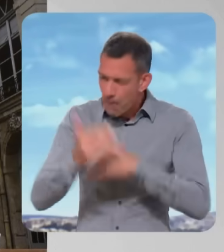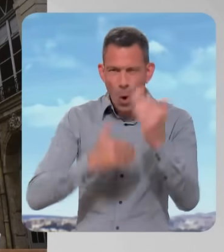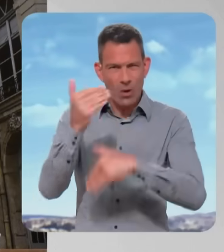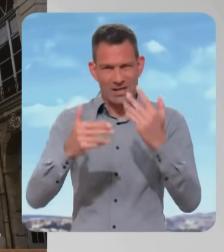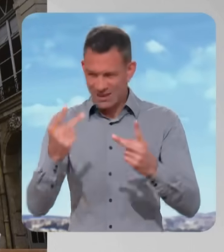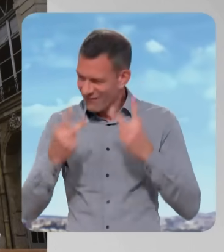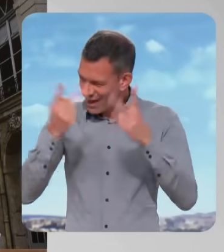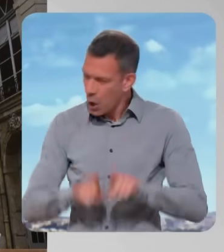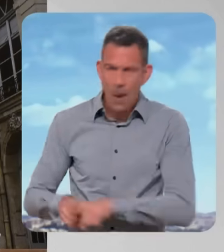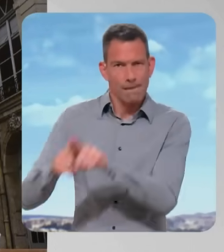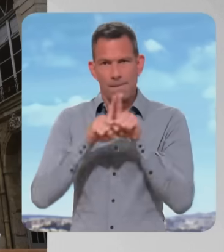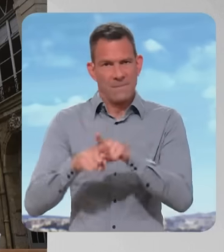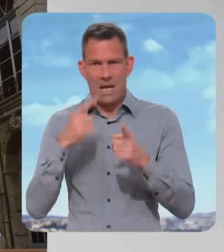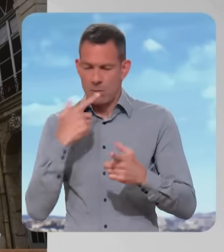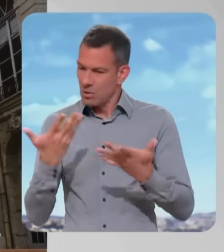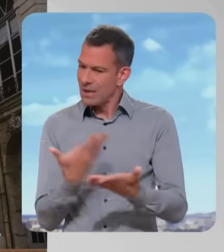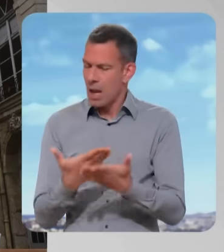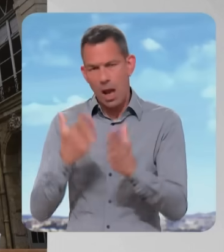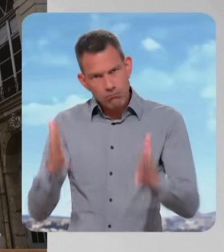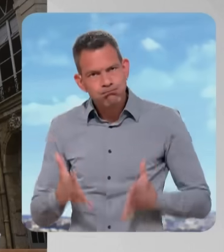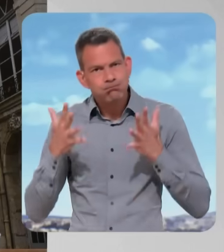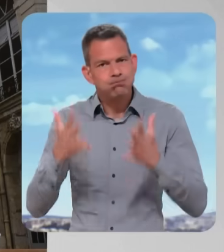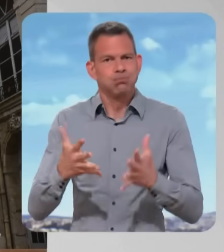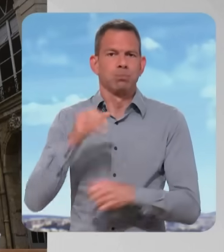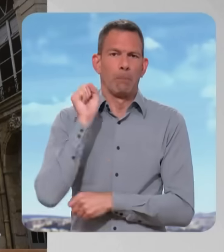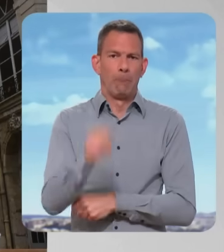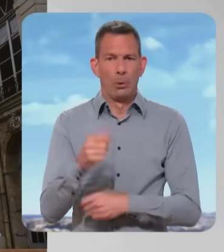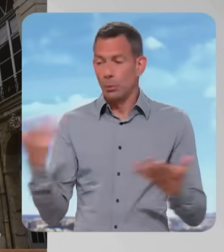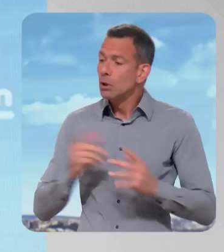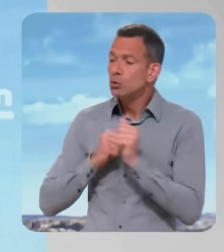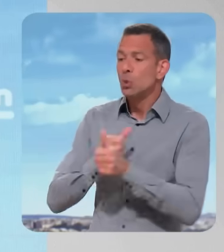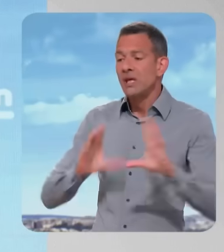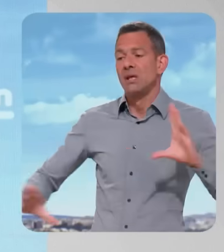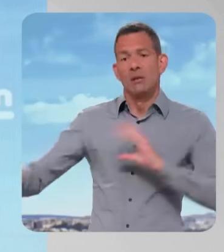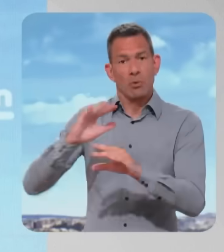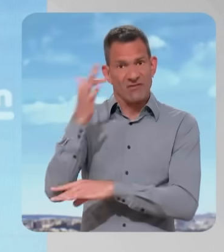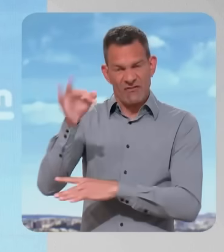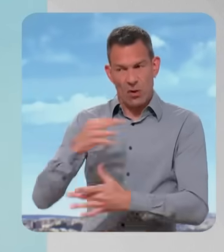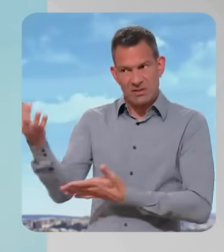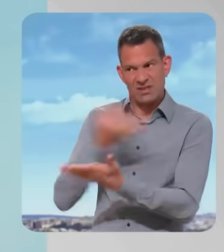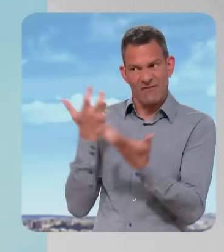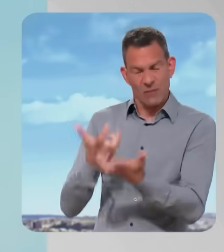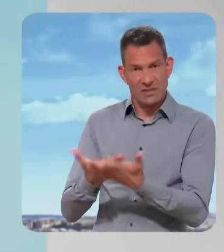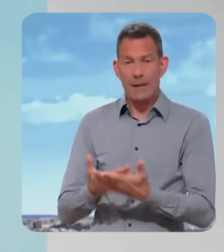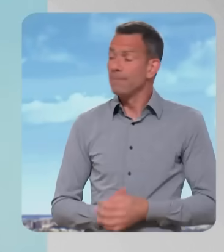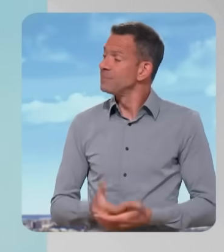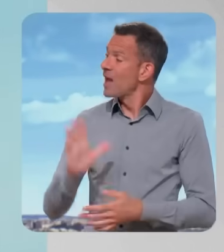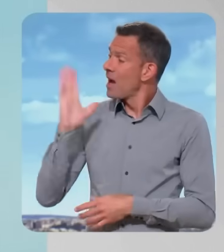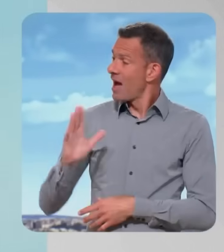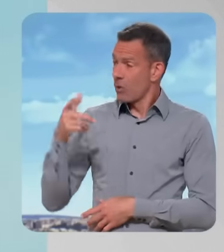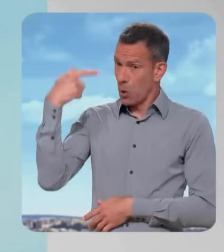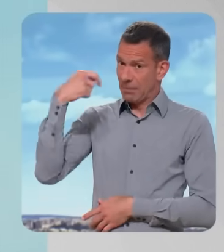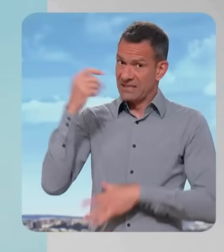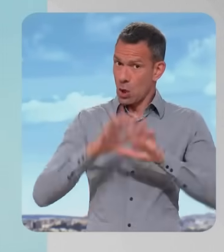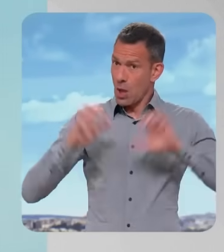qui puisse embrasser à bras le cor les problème que les Français nous ont rappelé pendant ces élections et la Présidence de l'Assemblée nationale que vous occupiez en